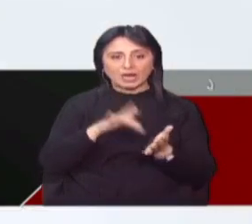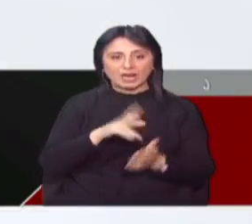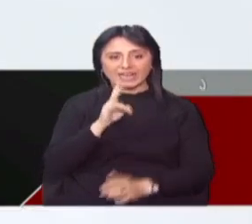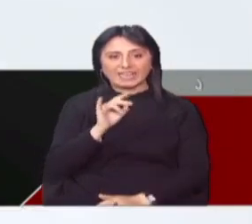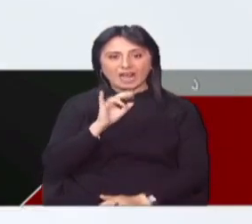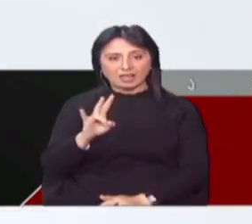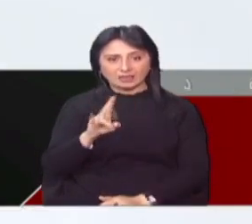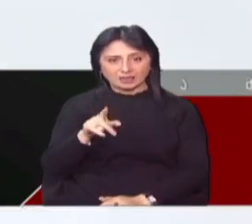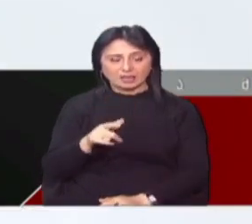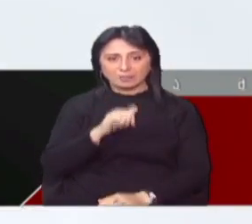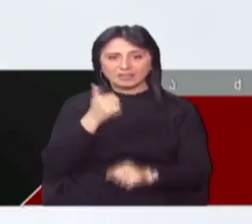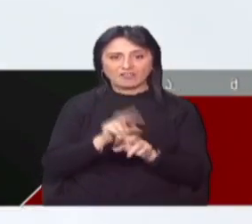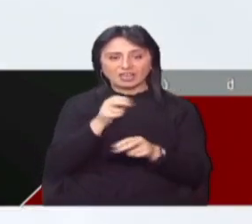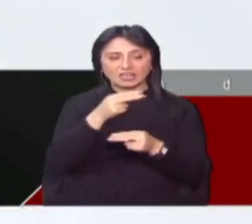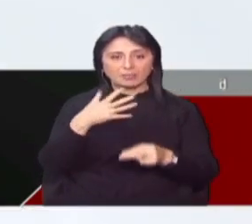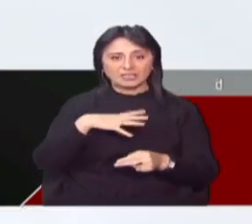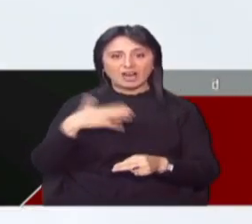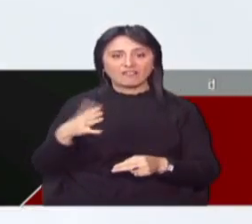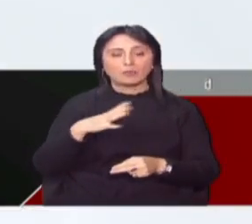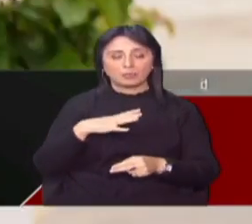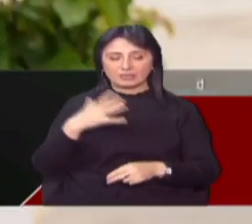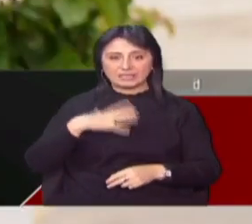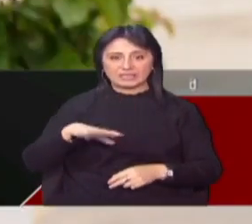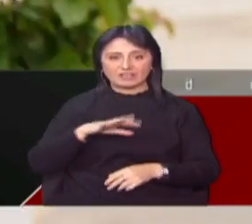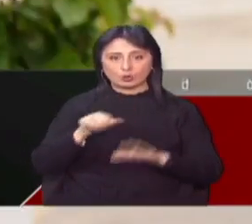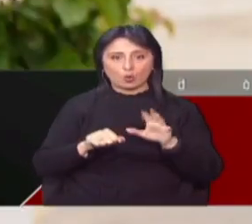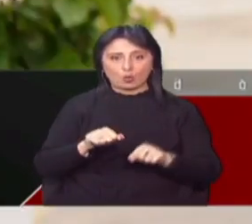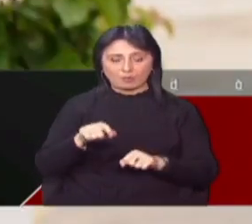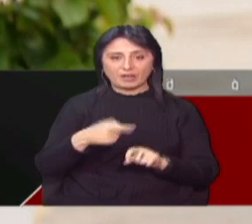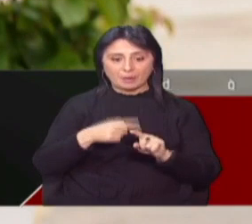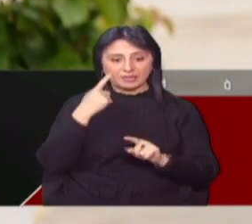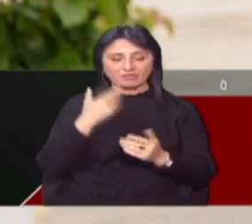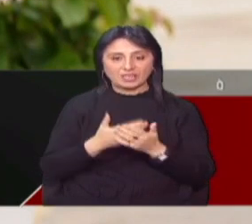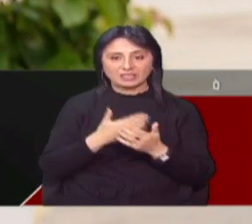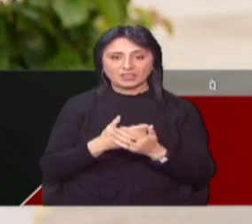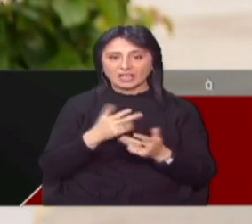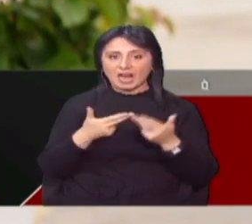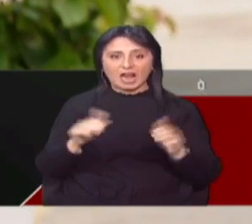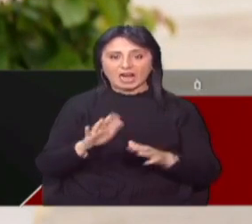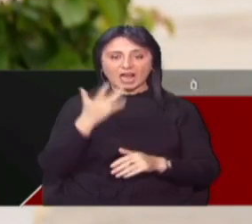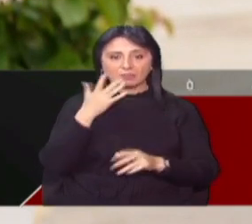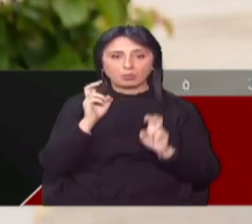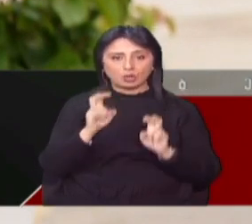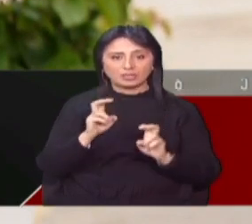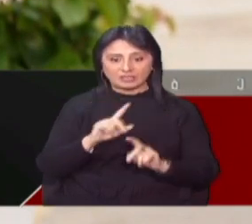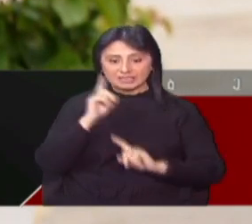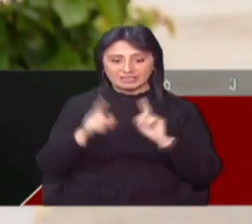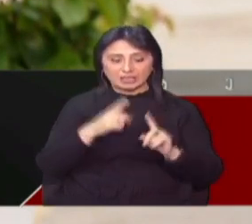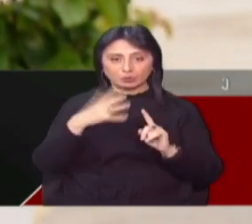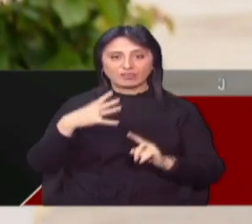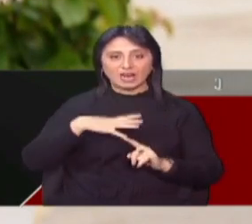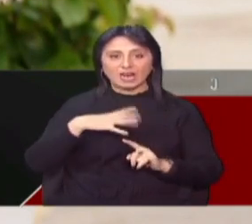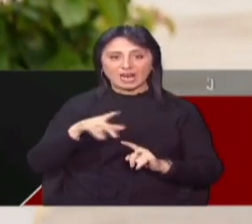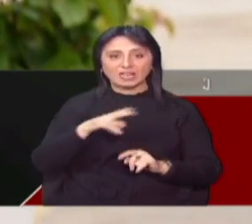კიგალში. იქაც მთავარი თემა საქართველოს მხრიდან იყო საქართველოს ოკუპაცია და ამ თვალსაზრისით არაღიარების პოლიტიკა. წელს უკვე